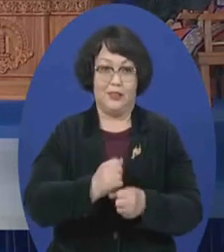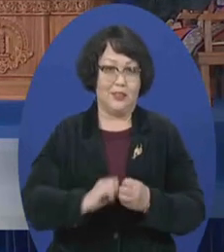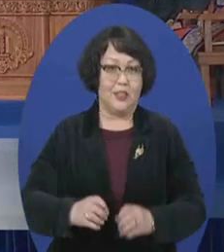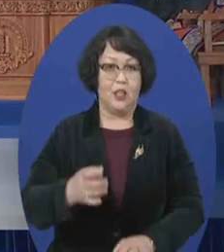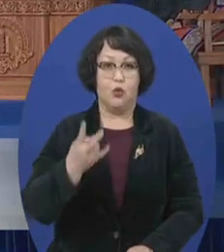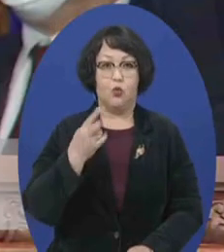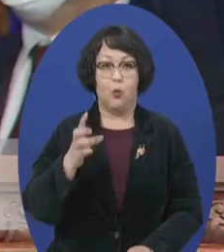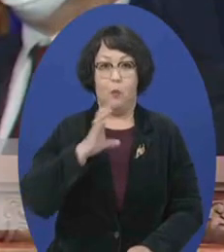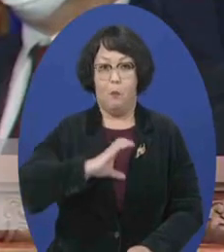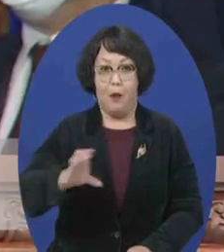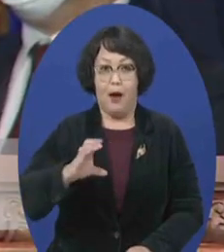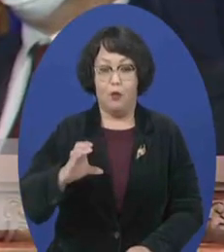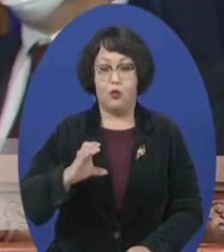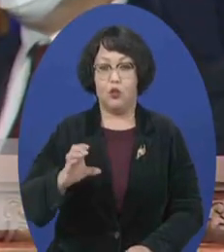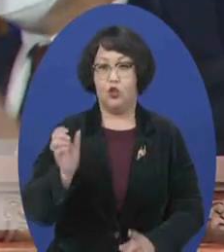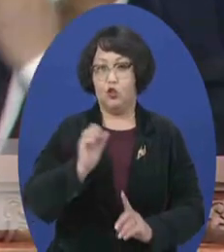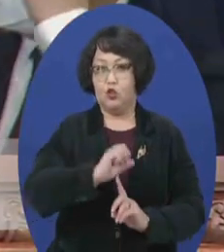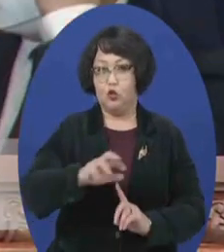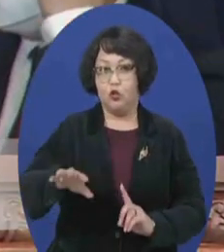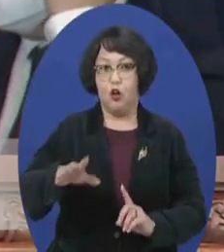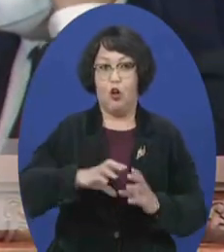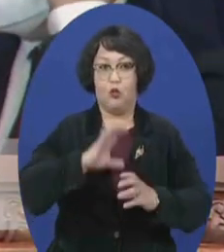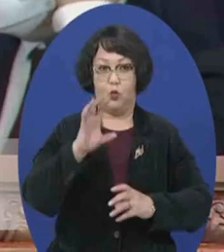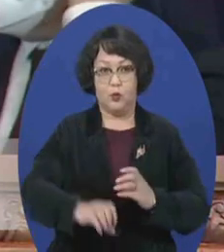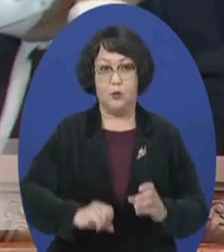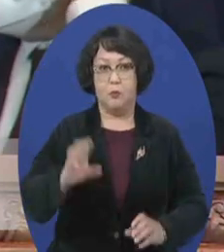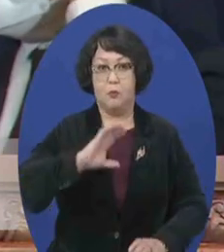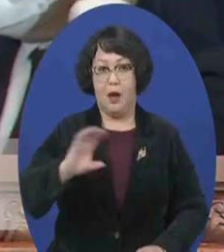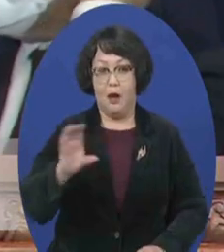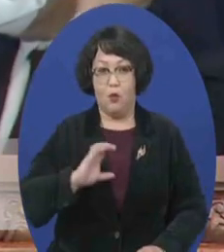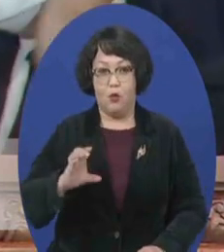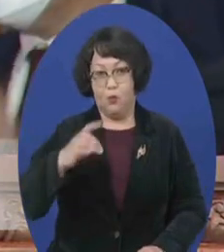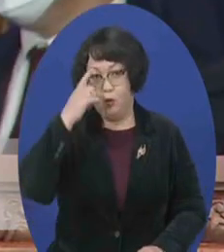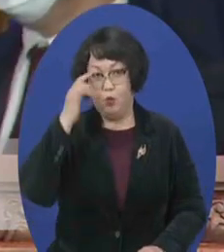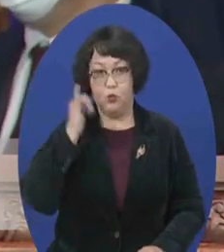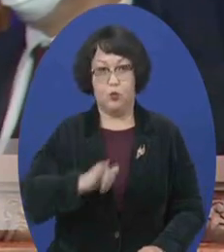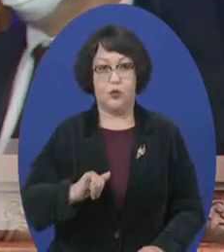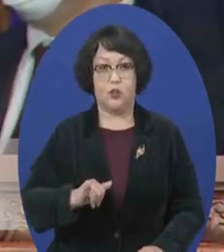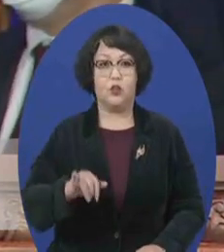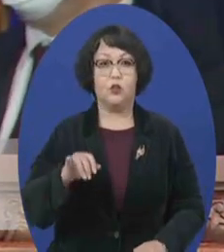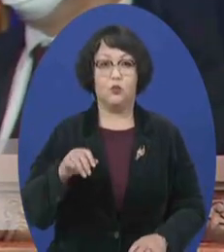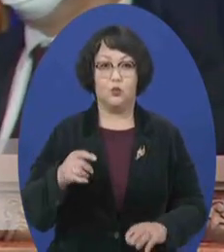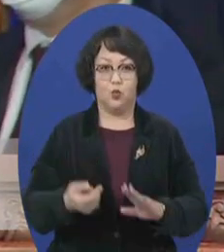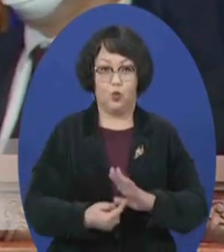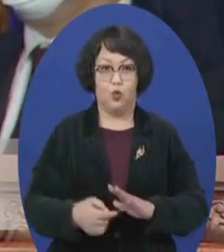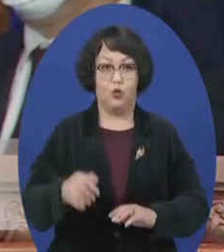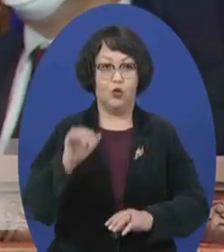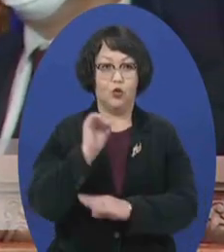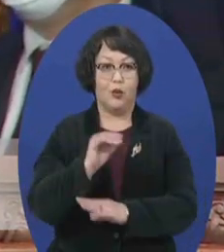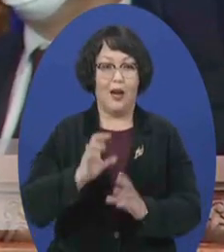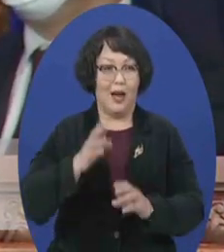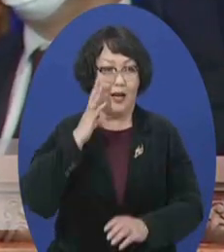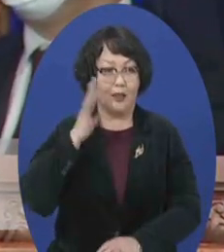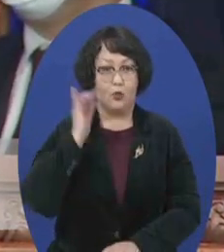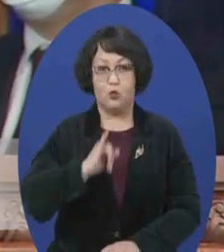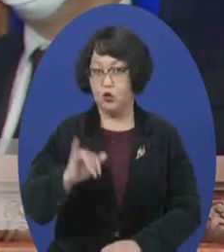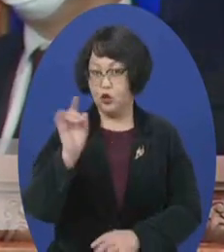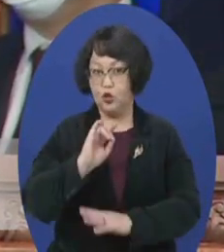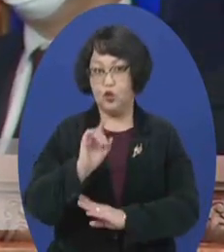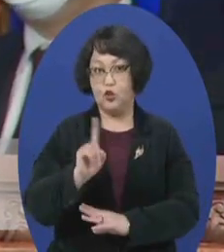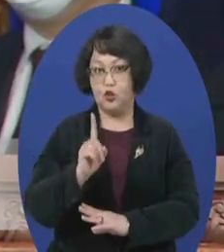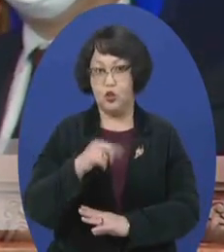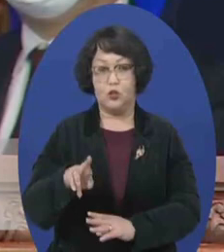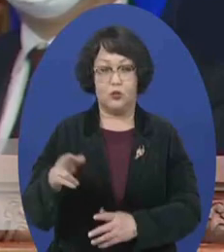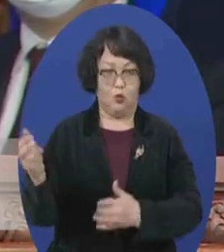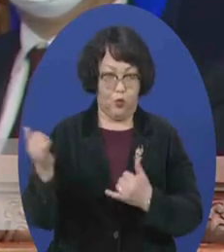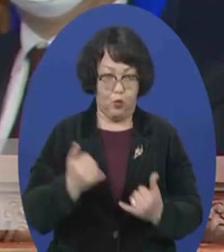нэгдсэн үндэсний байгууллага түүний төрөлжсөн болон олон улсын байгууллагын Монгол улс дахь суурин төлөөлөгчид, гадаадын зочид